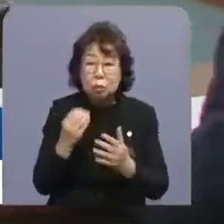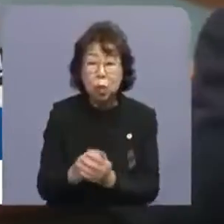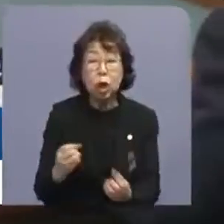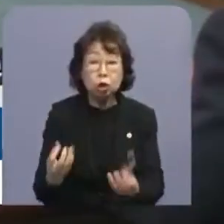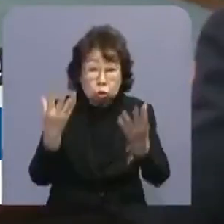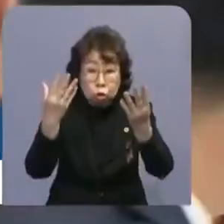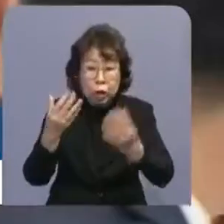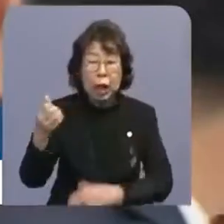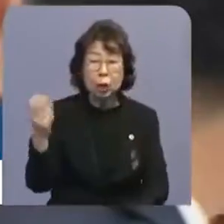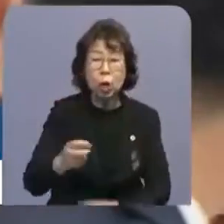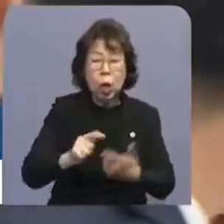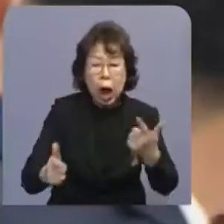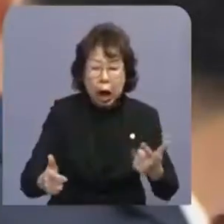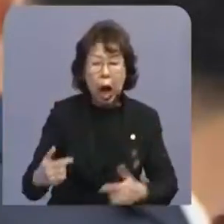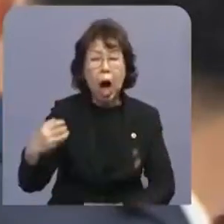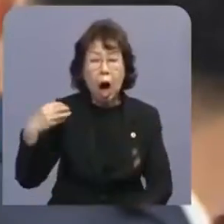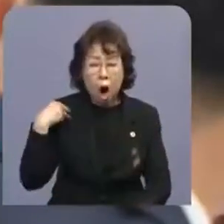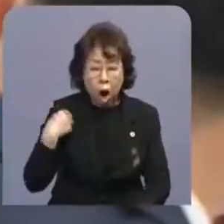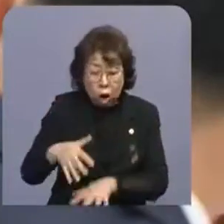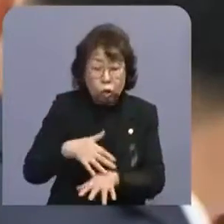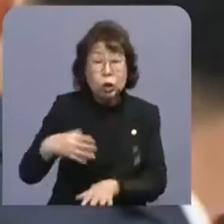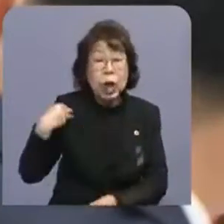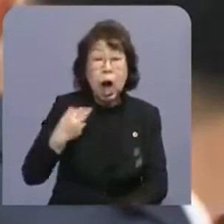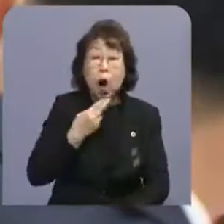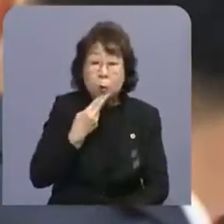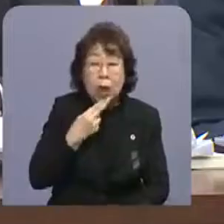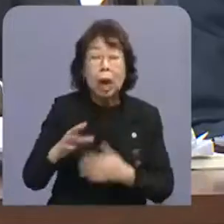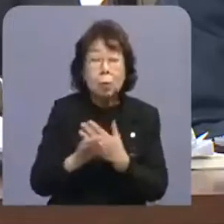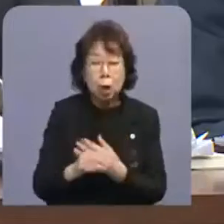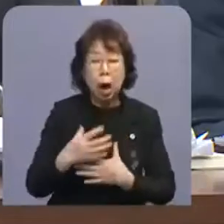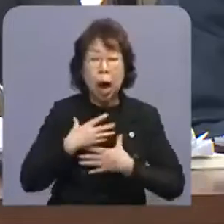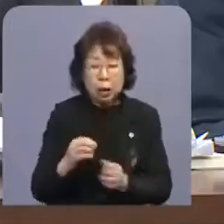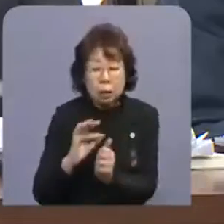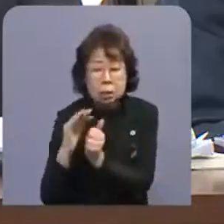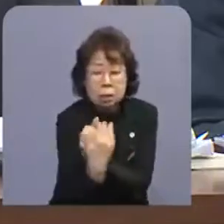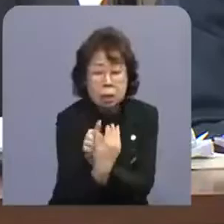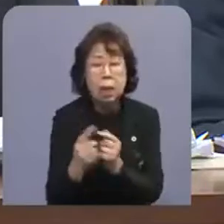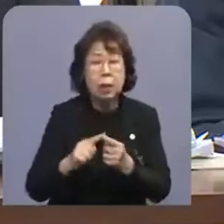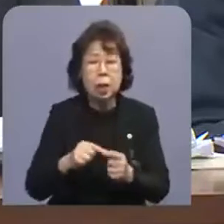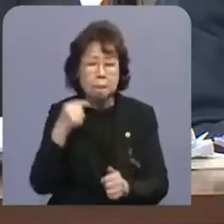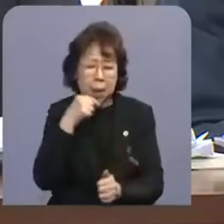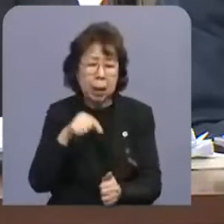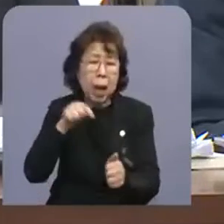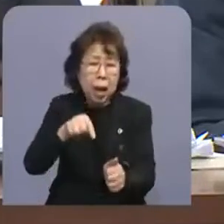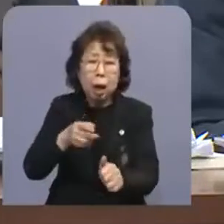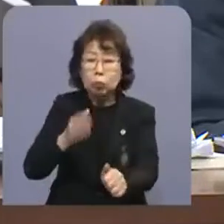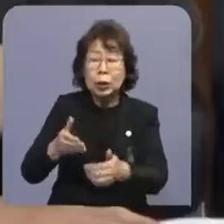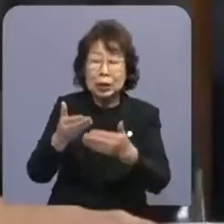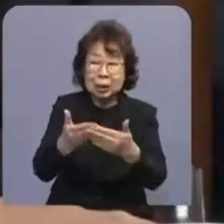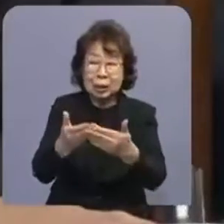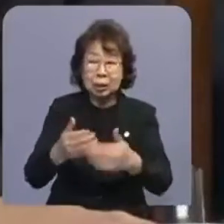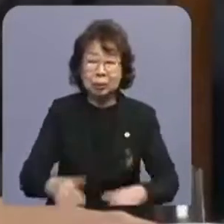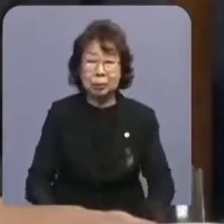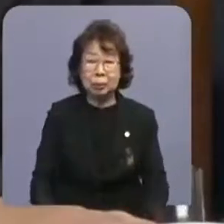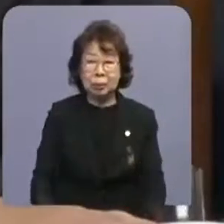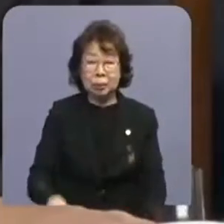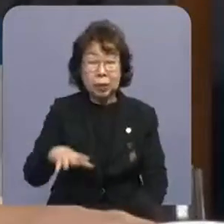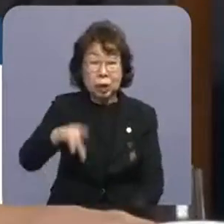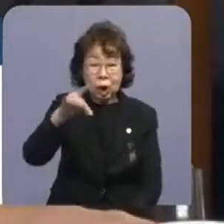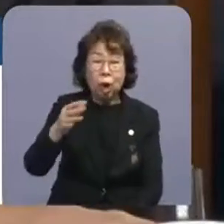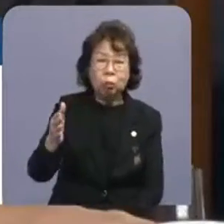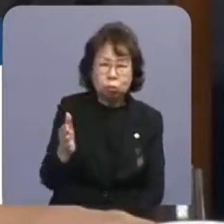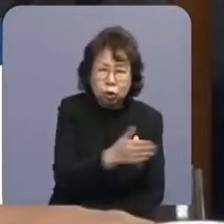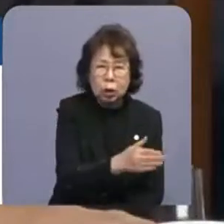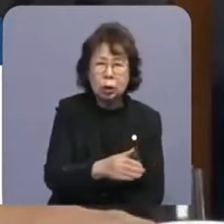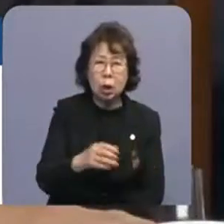축제는 물론 주최 측 없는 행사 역시 안전 예방 조치를 강화하라고 주문했습니다. 처음부터